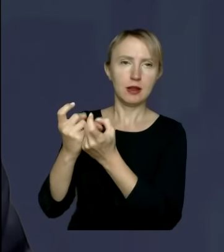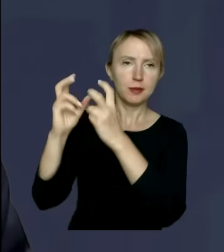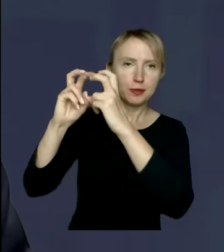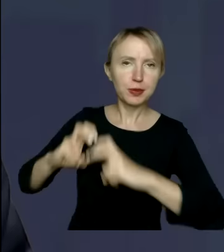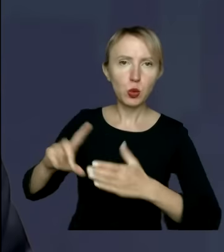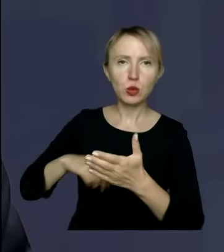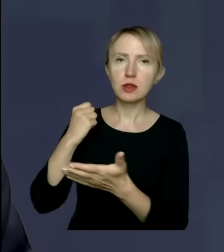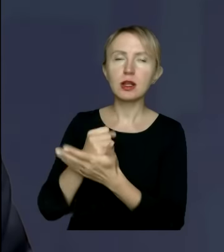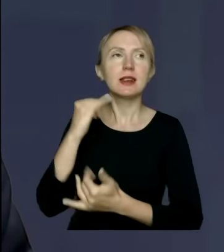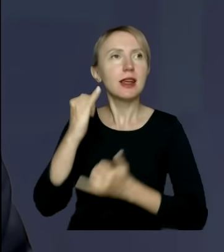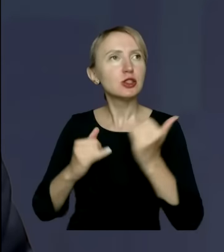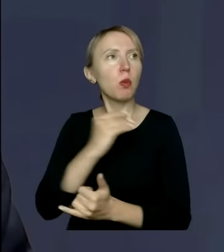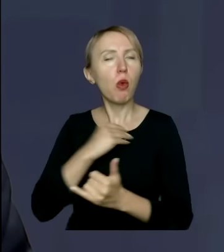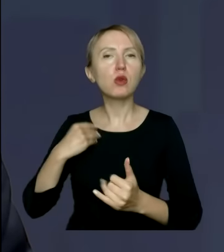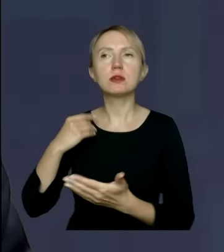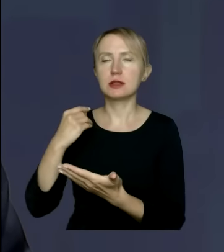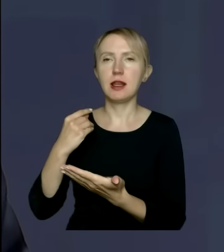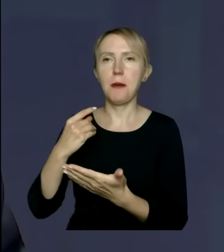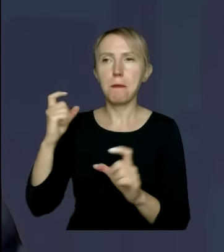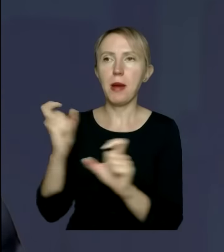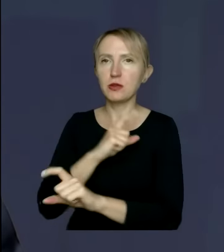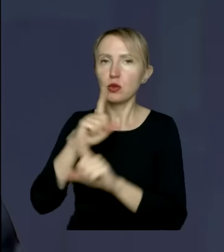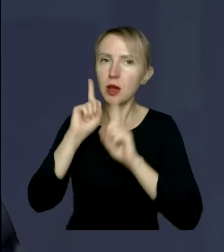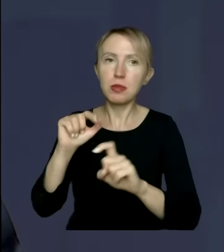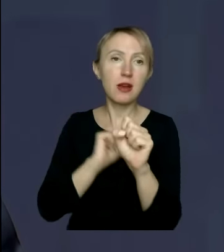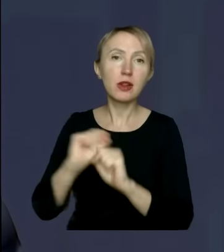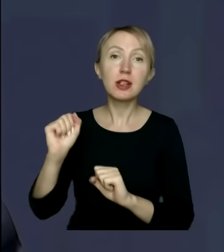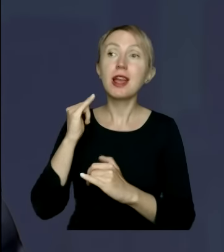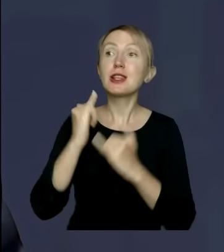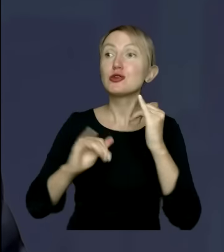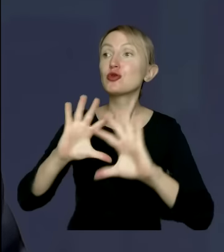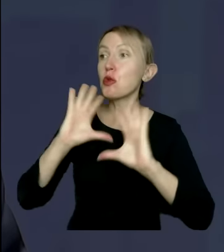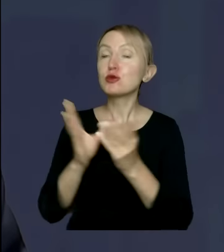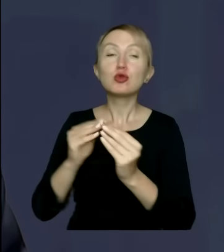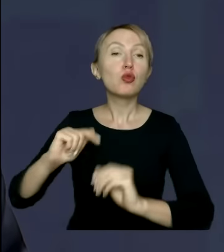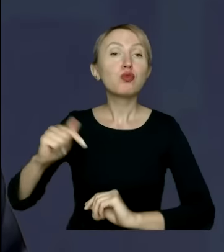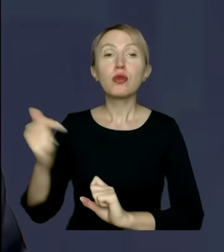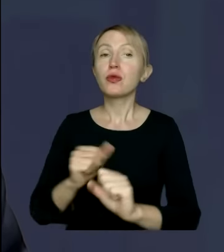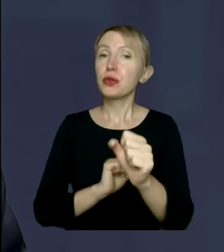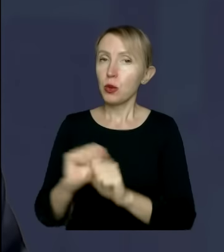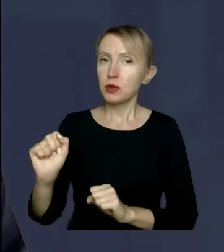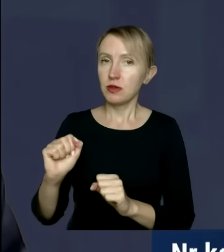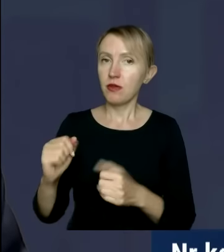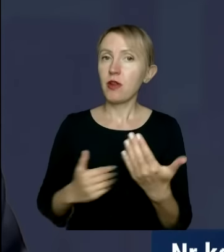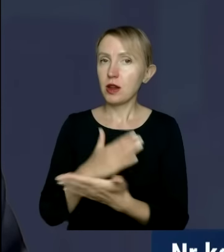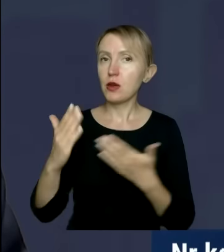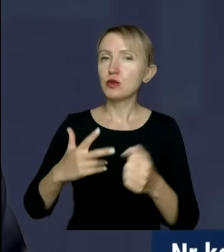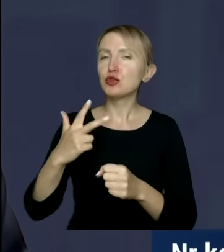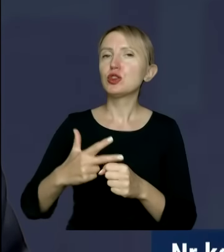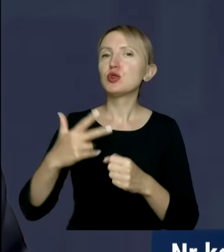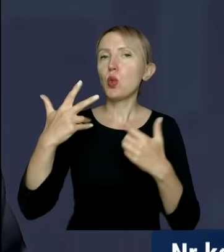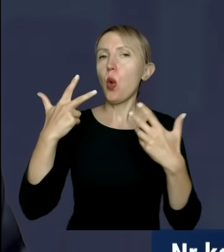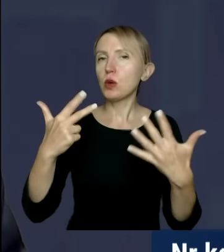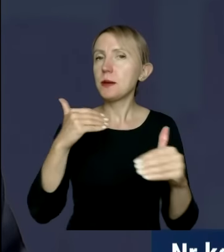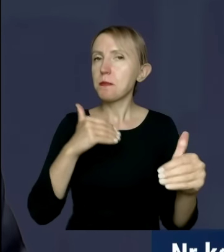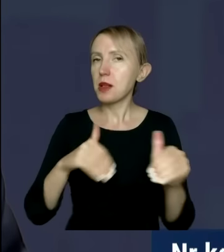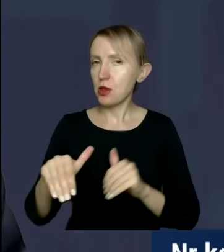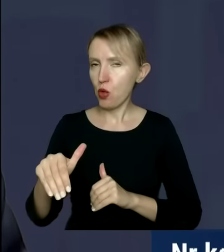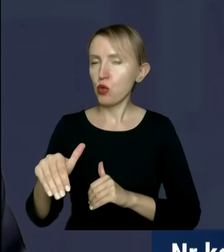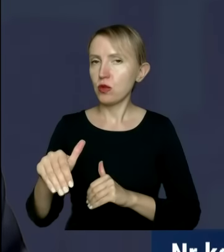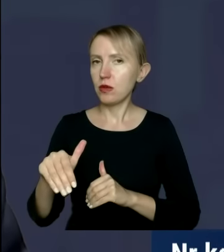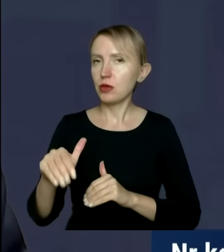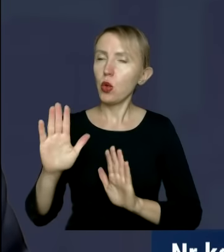gdyby polskie państwo naprawdę istniało gdyby gdyby to wszystko kręciło się tak jak tak jak powinno się wkręcić kraju 38 milionowym to ja bym zrozumiał że